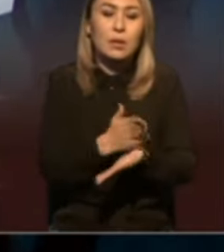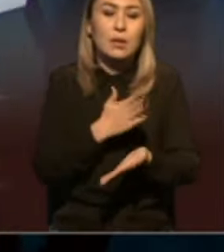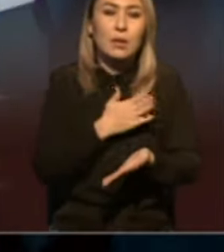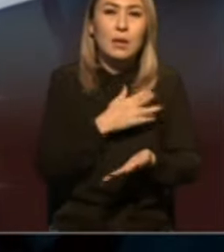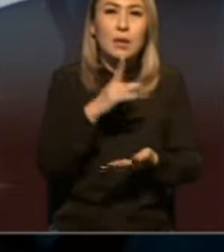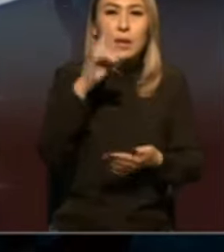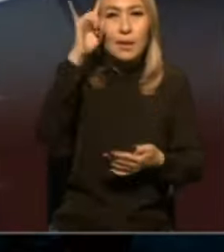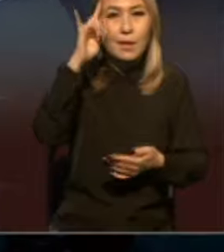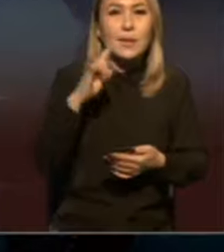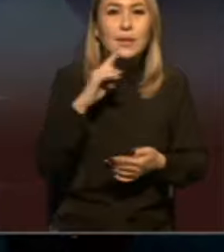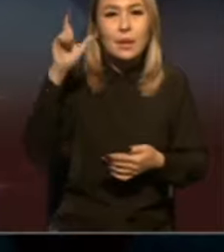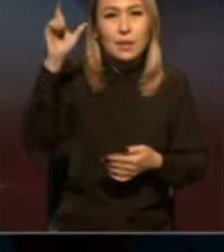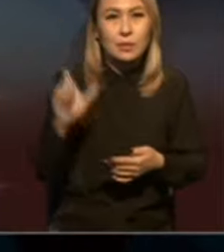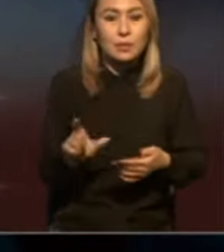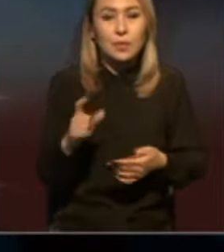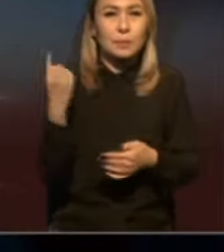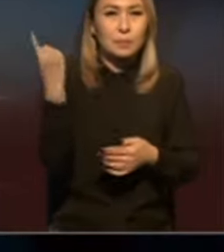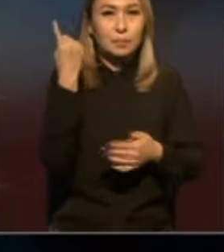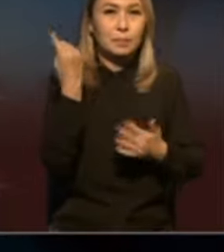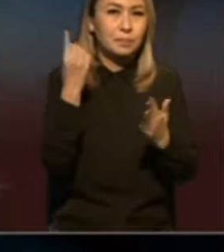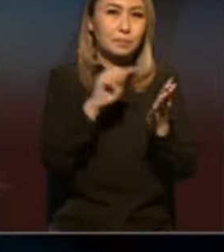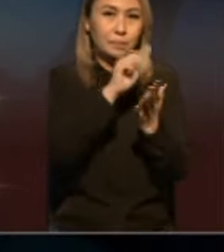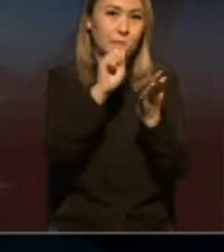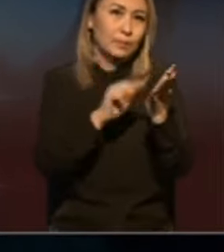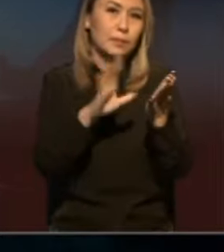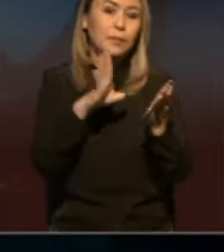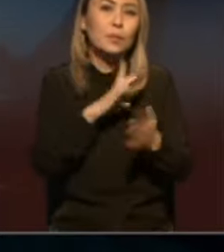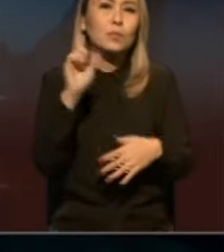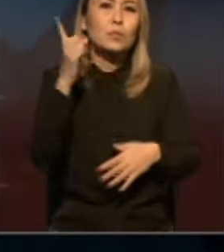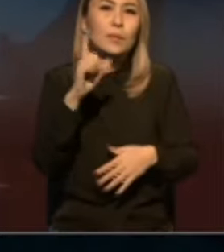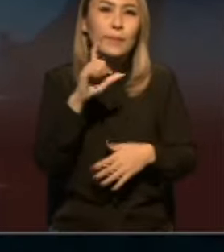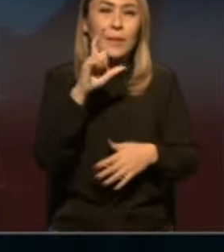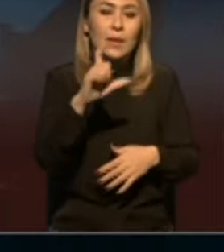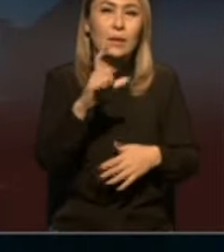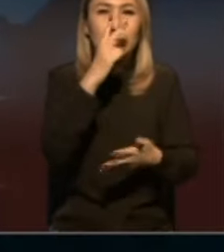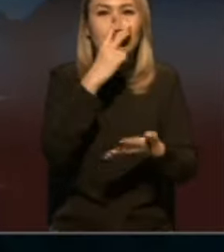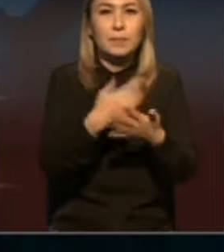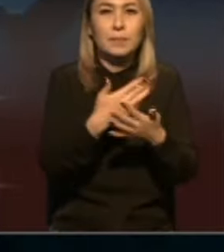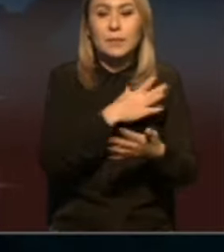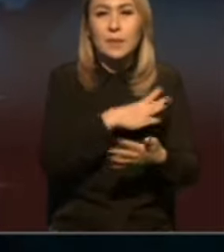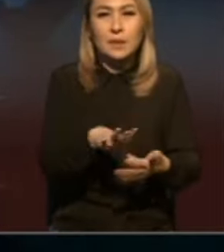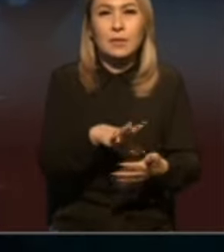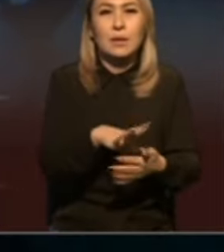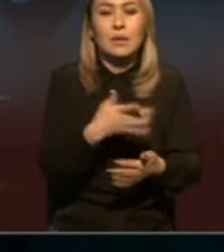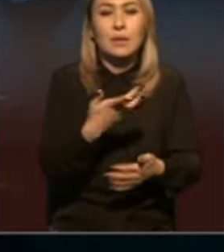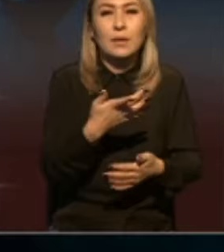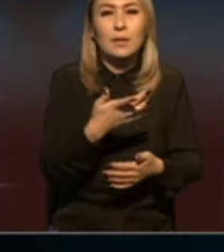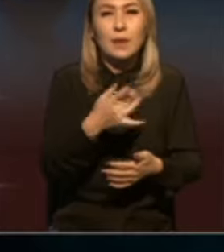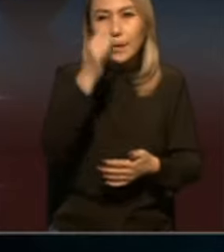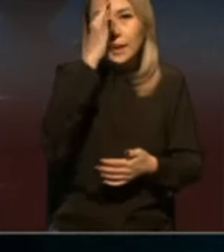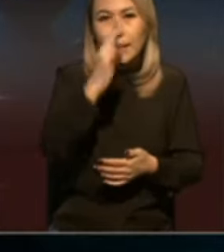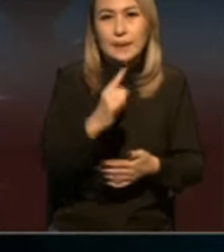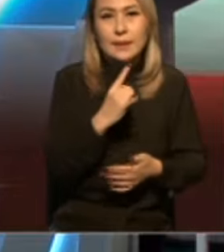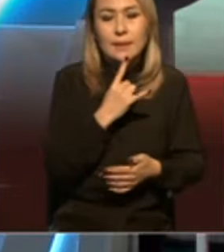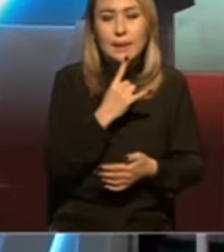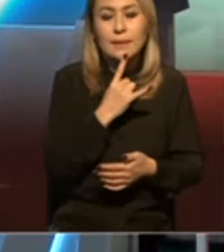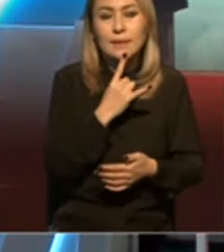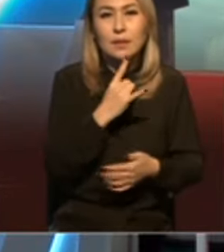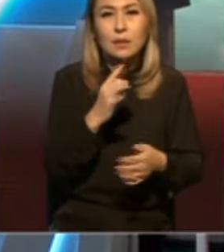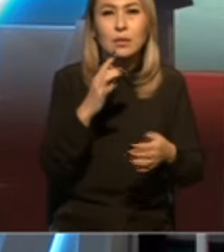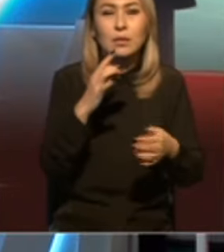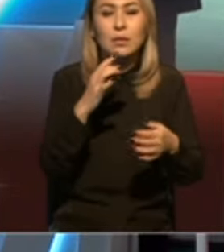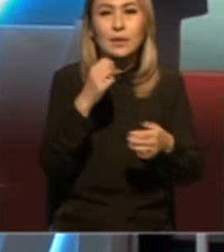қазақ азаматы ретінде әрине біріншіден бір сұрақ туындады, неліктен і әріпі көрсетілмеген? Біз і әріпін осы ортақ әліпби арқылы